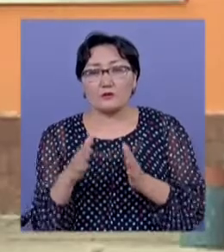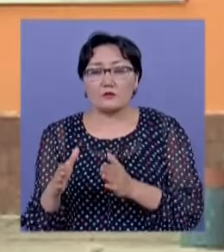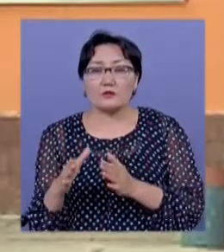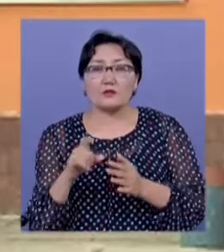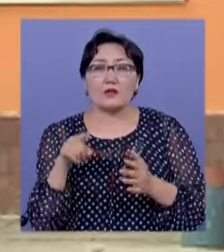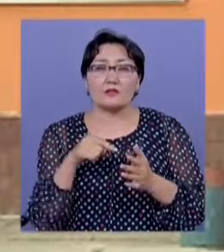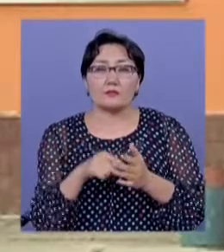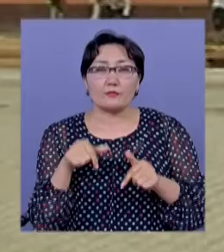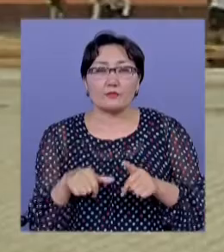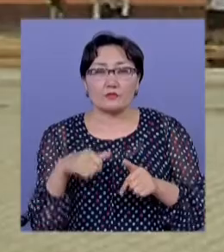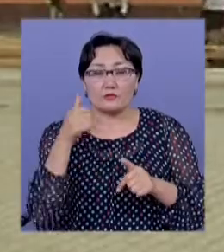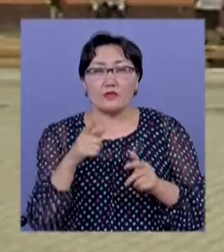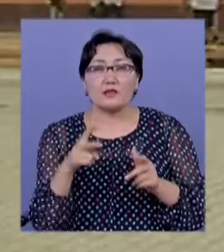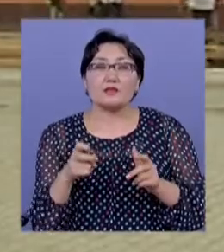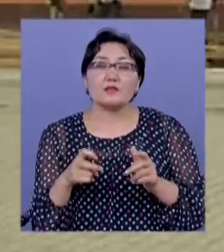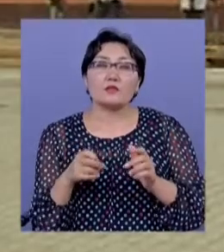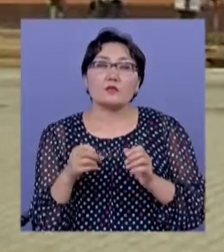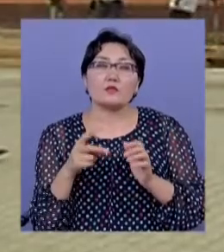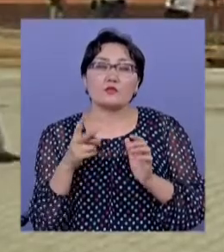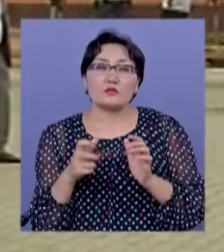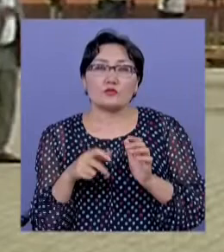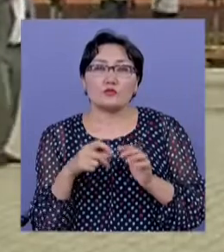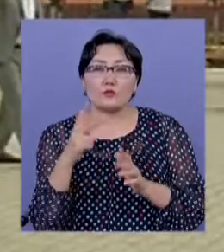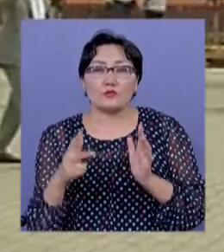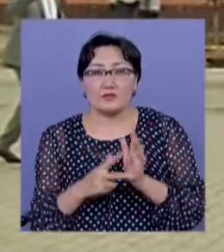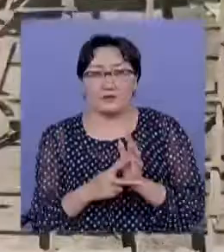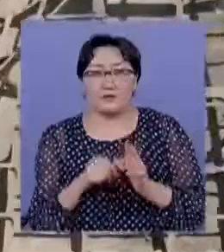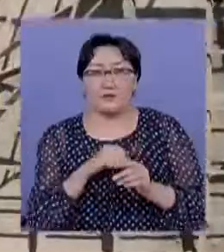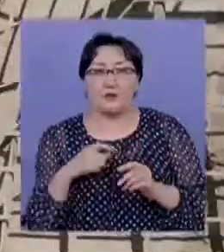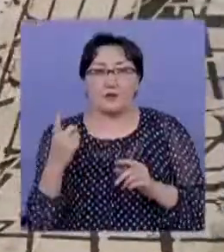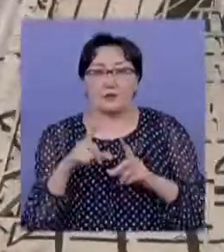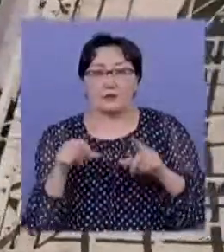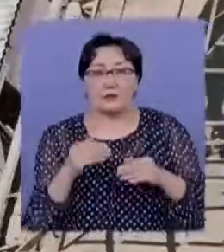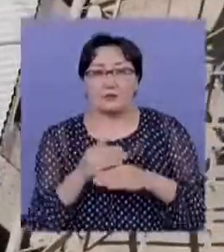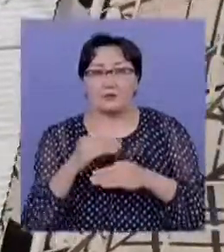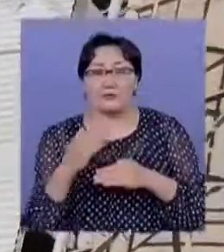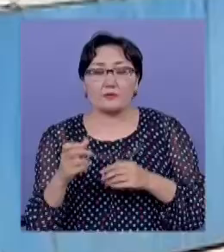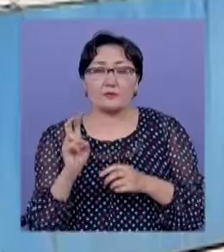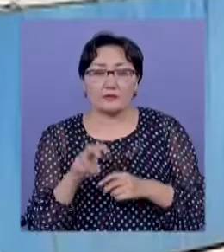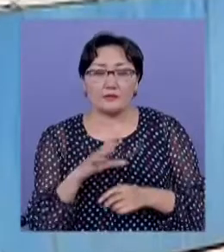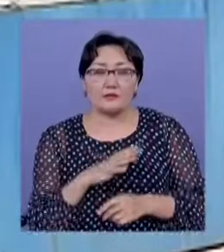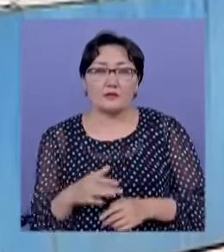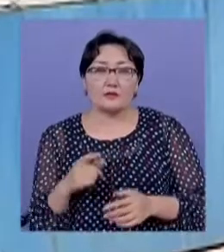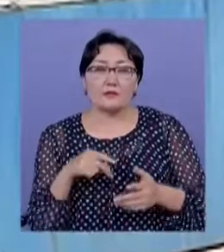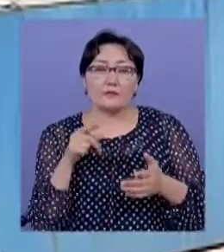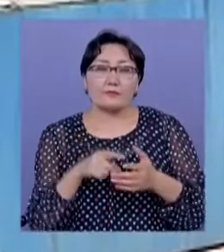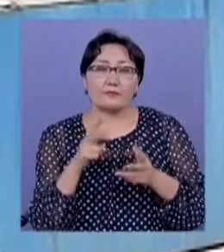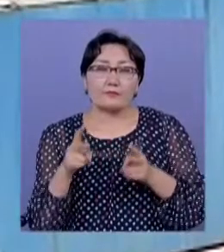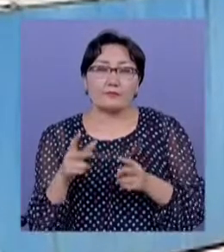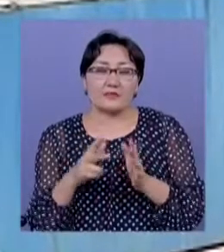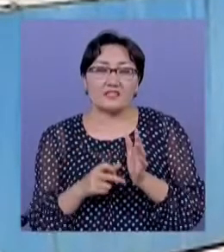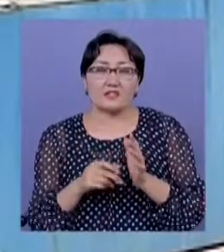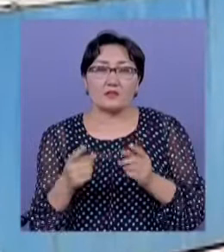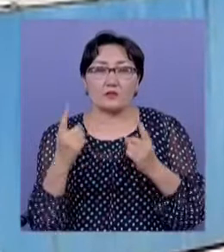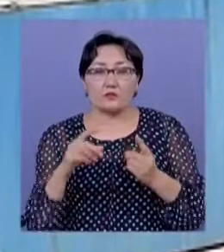Арыста биыл 2318 бала бірінші сыныпқа өз уақыттарынан кешікпей бара алады. Арысқа сапар барысында 8 әлеуметтік